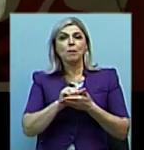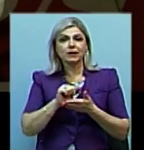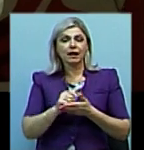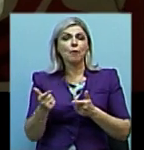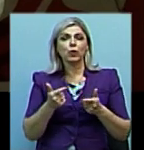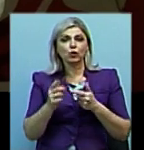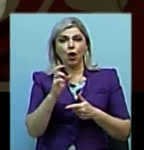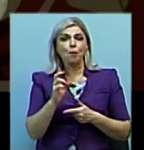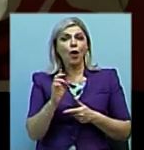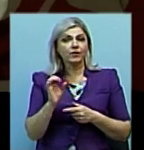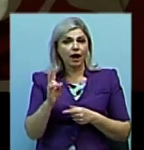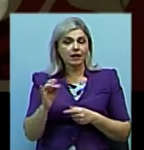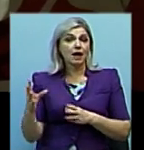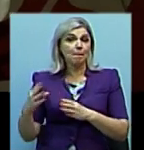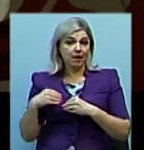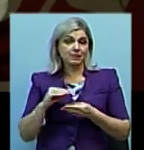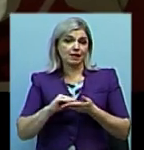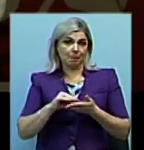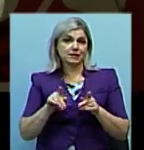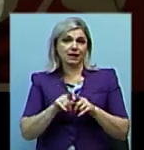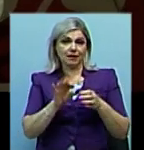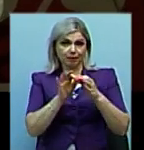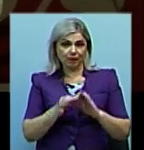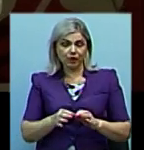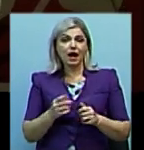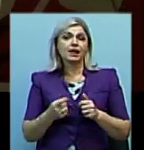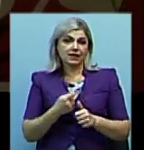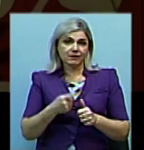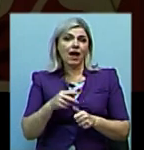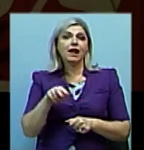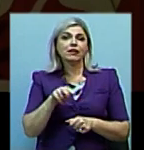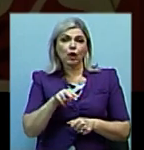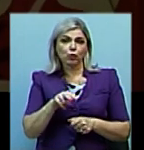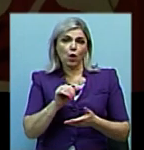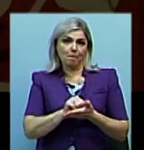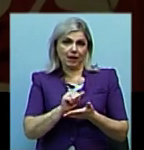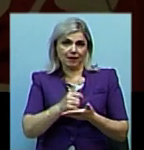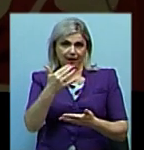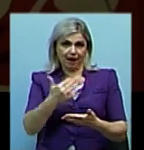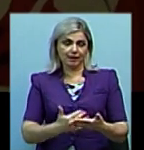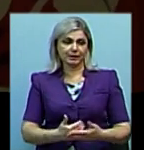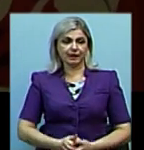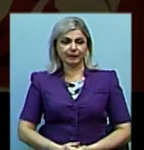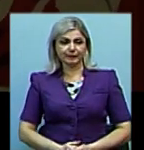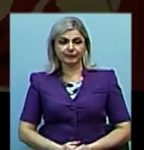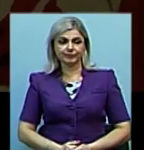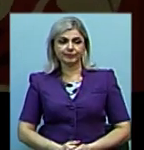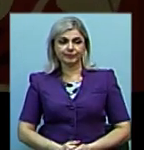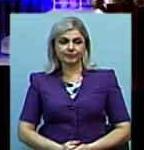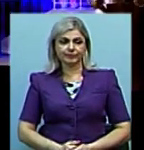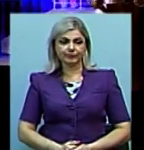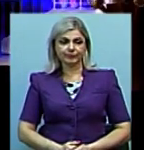з ним написали таку п'єску. Будемо говорити літературний матеріал до цього. П'єску, будемо говорити літературний матеріал к